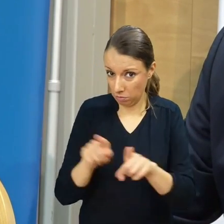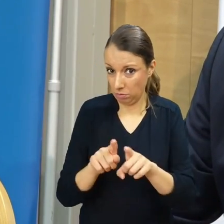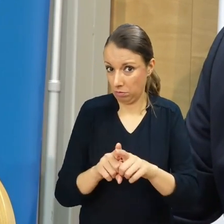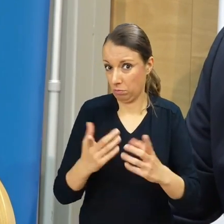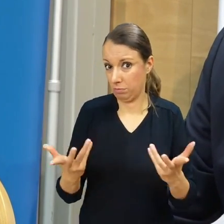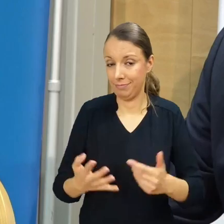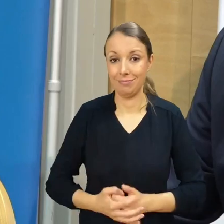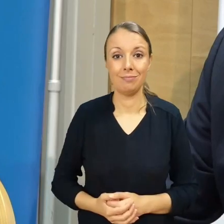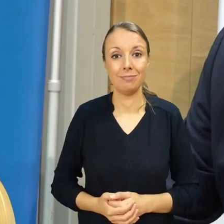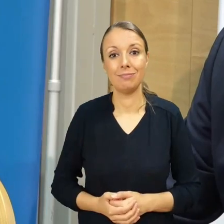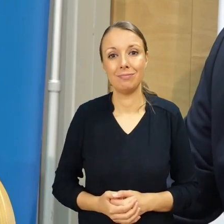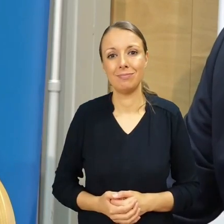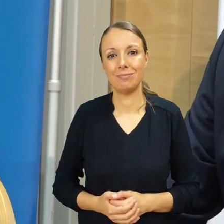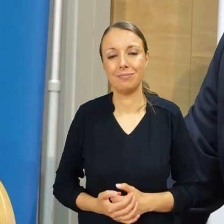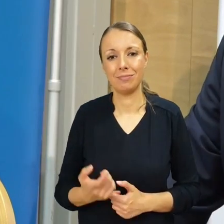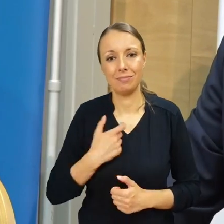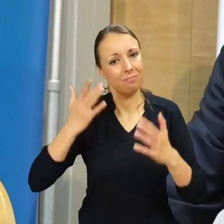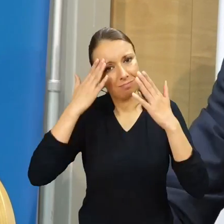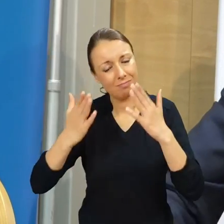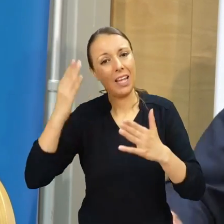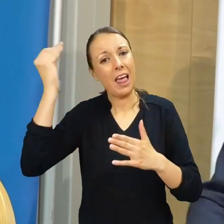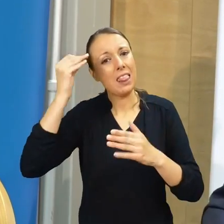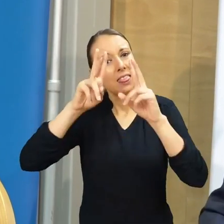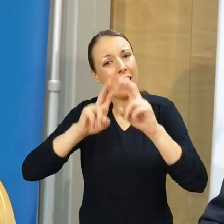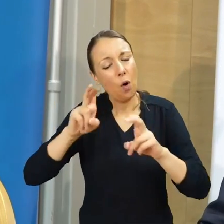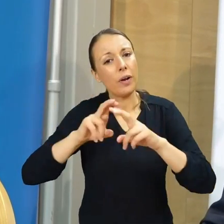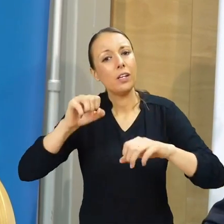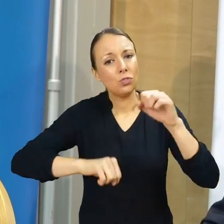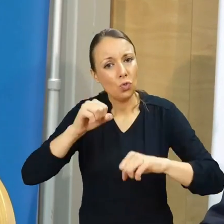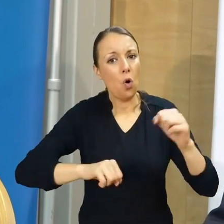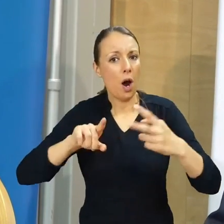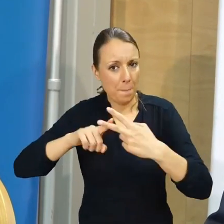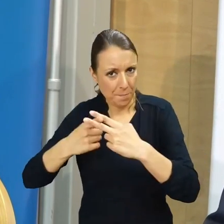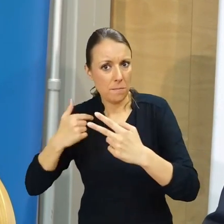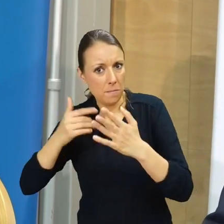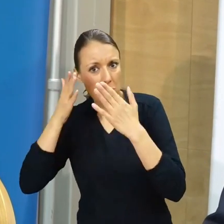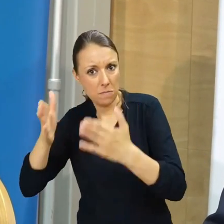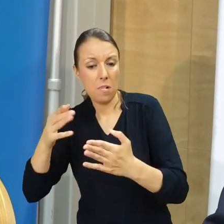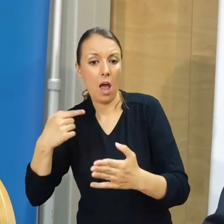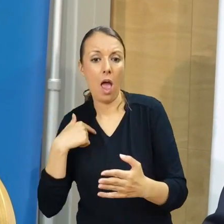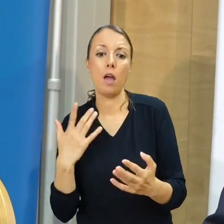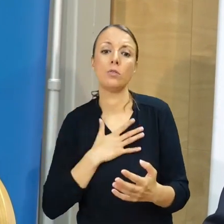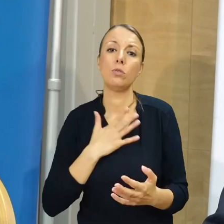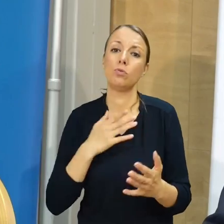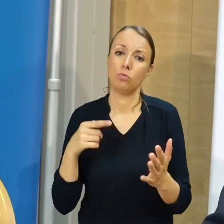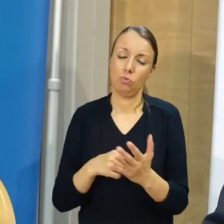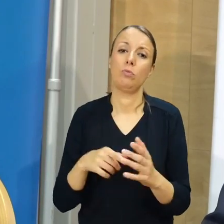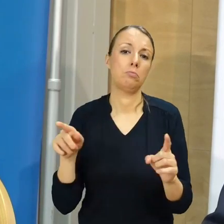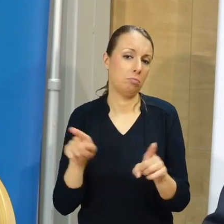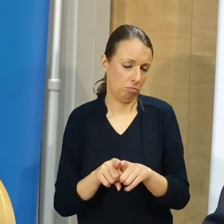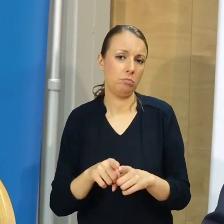jak zajmuję się naukowo tym sądownictwem też administracyjnym i dla mnie to też należy do zakresu rzeczowego sprawy